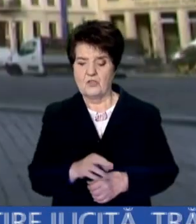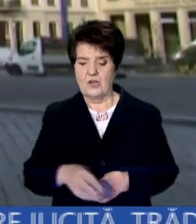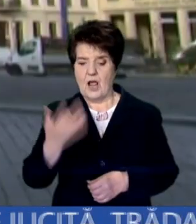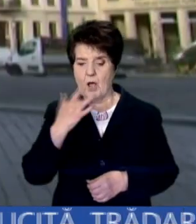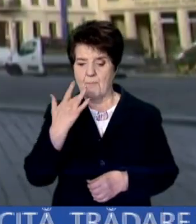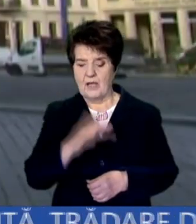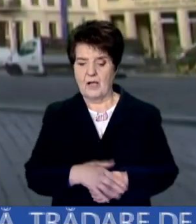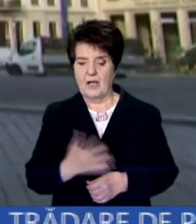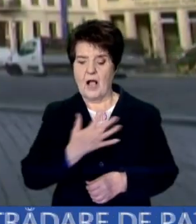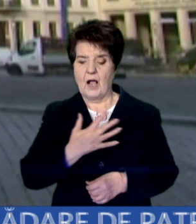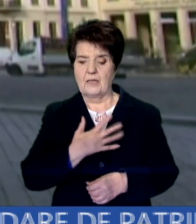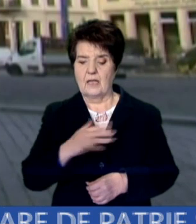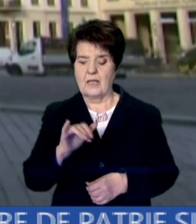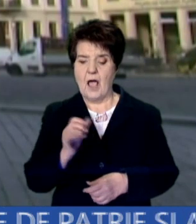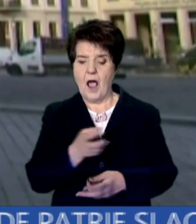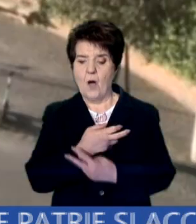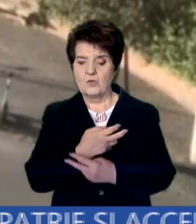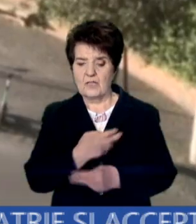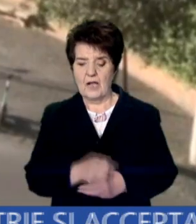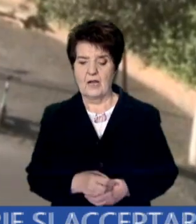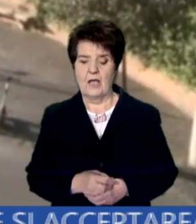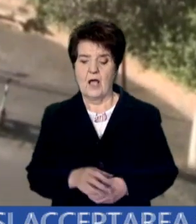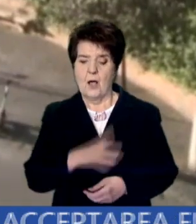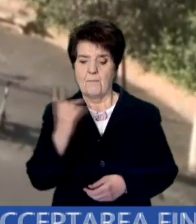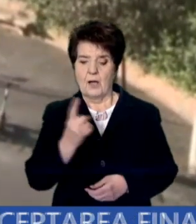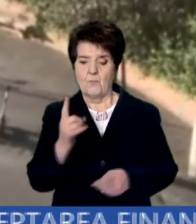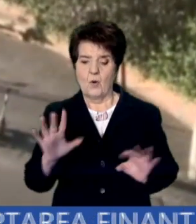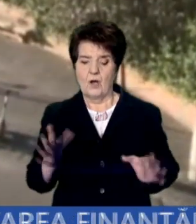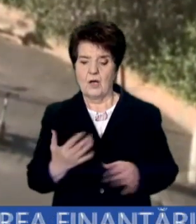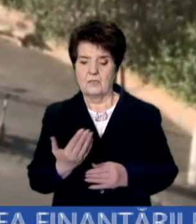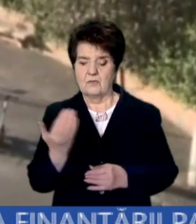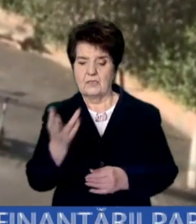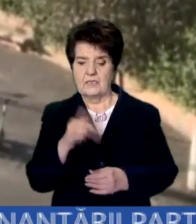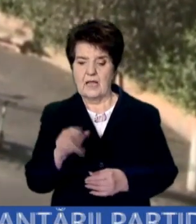Unite, Canada și Australia, iar recent a fost confirmat primul caz și în Danemarca.